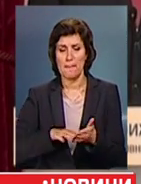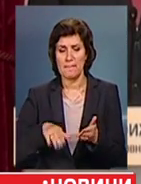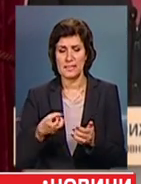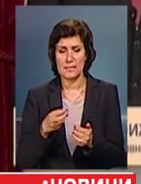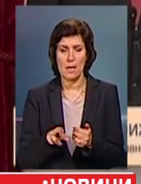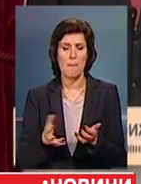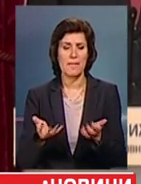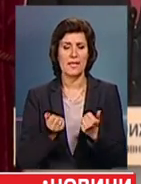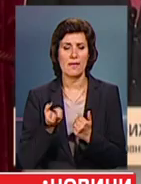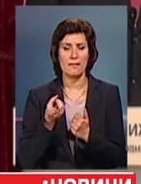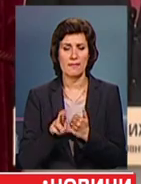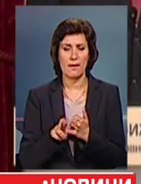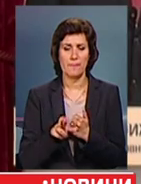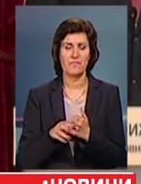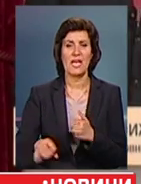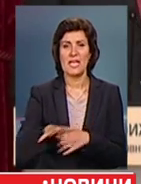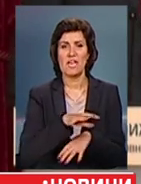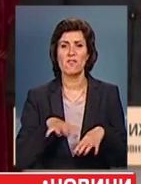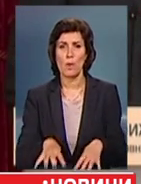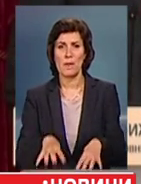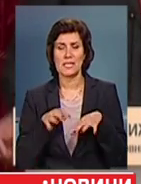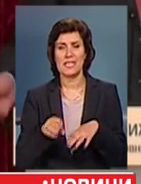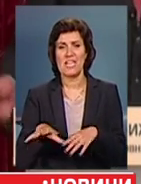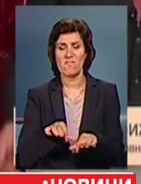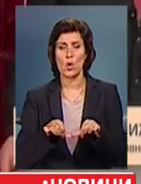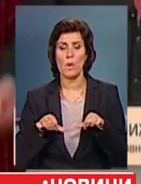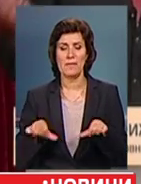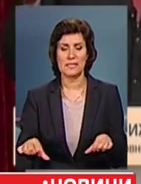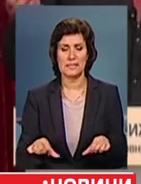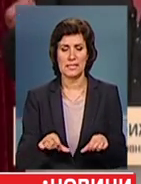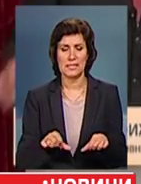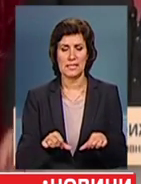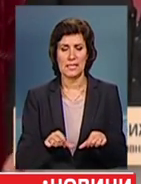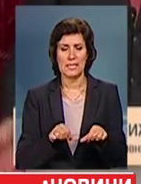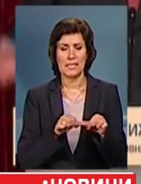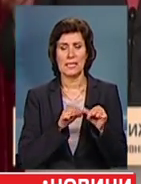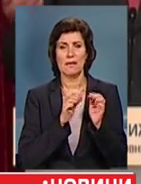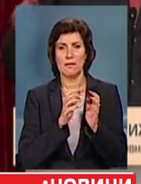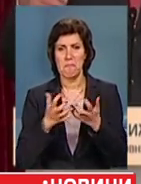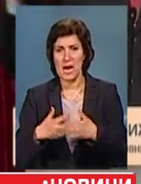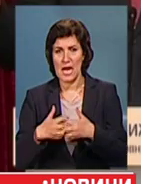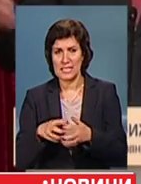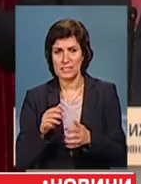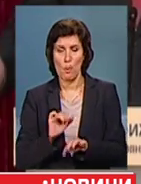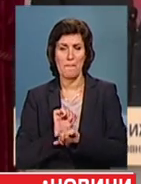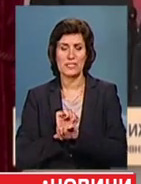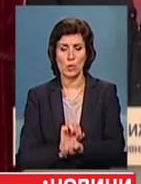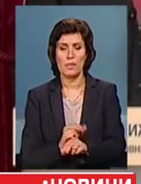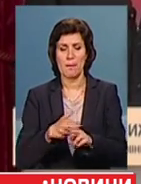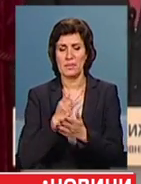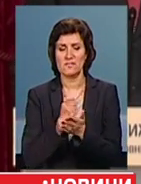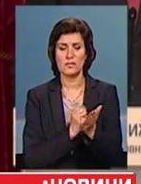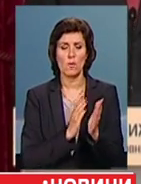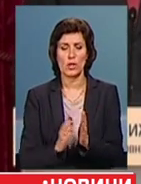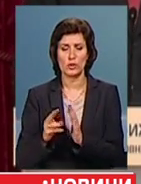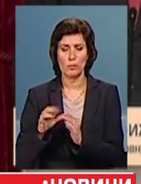після прийняття Європарламентом і Єврокомісією suspension механізму призупинення безвізового